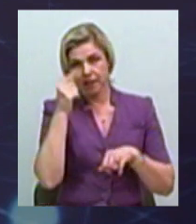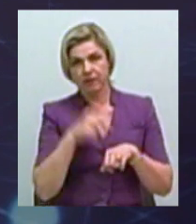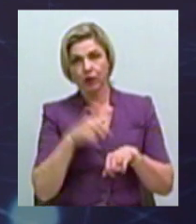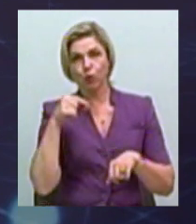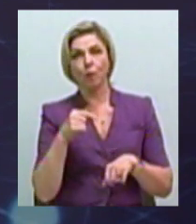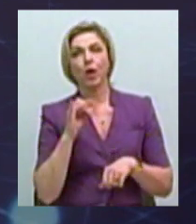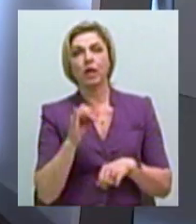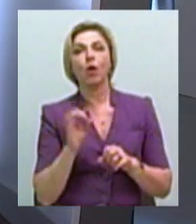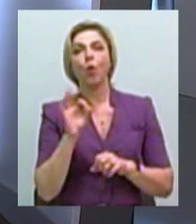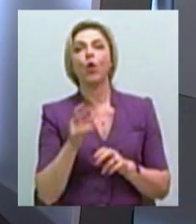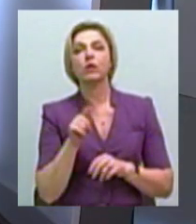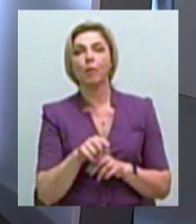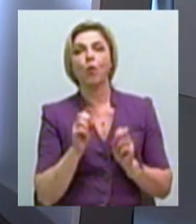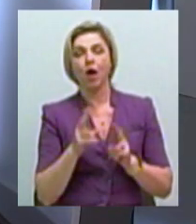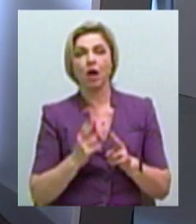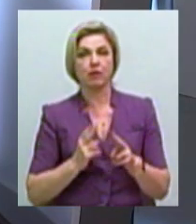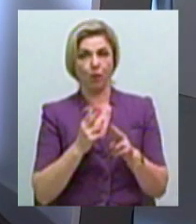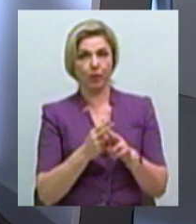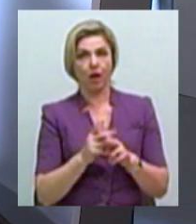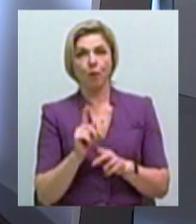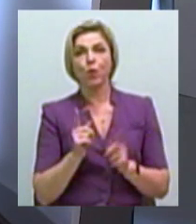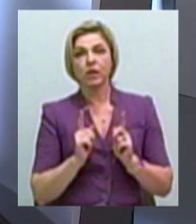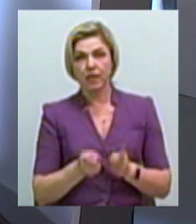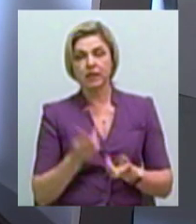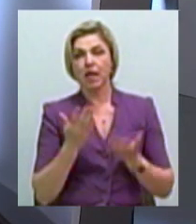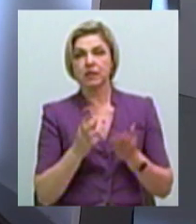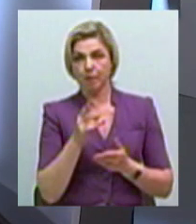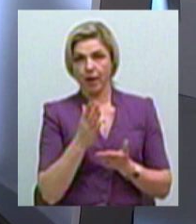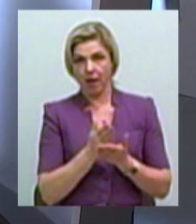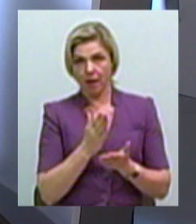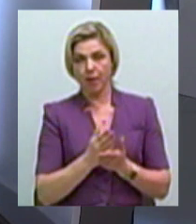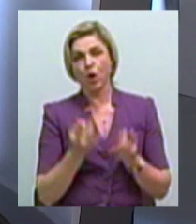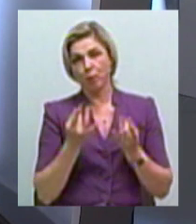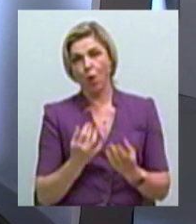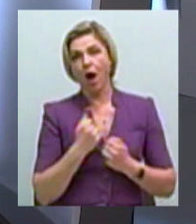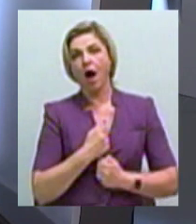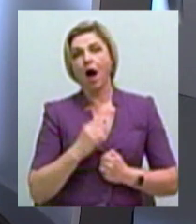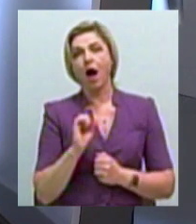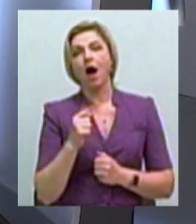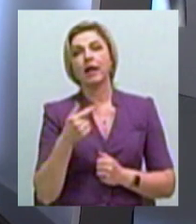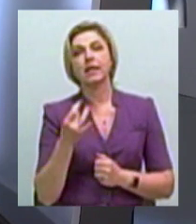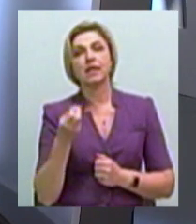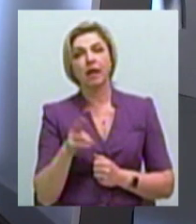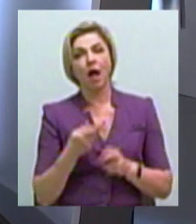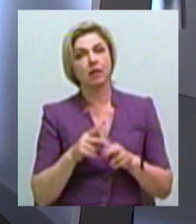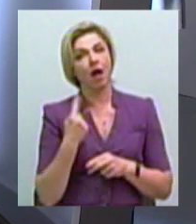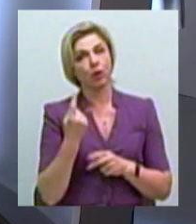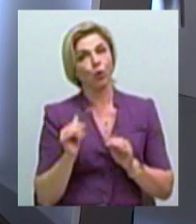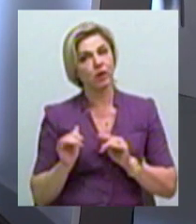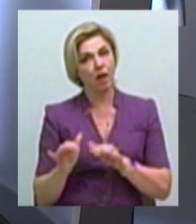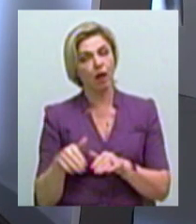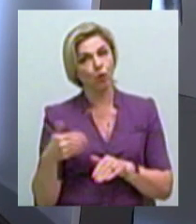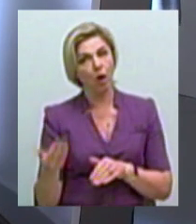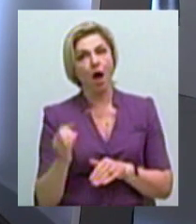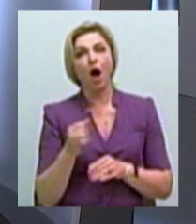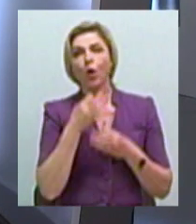і про те, як цьому запобігати. Тому що дійсно, якщо ми мали б справу просто з агресією, це одна справа, але